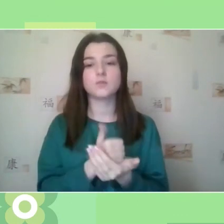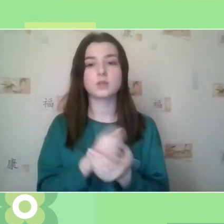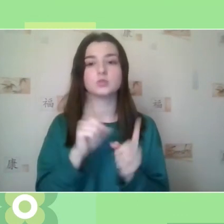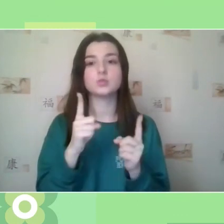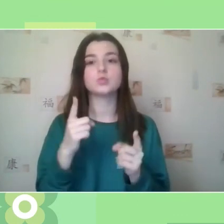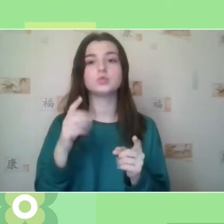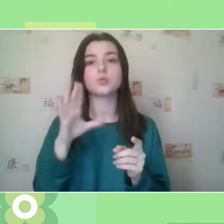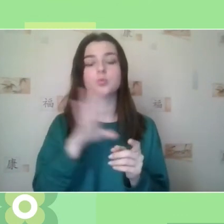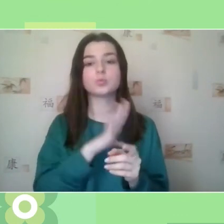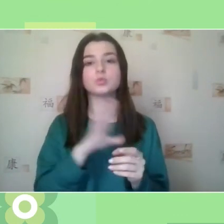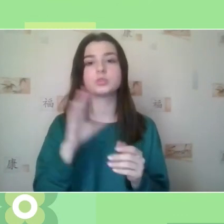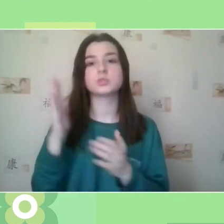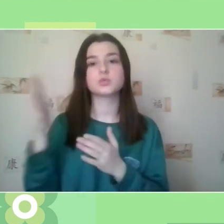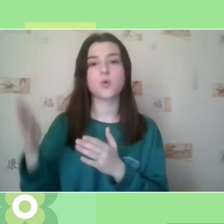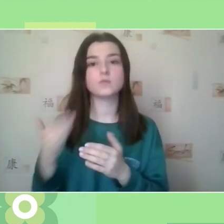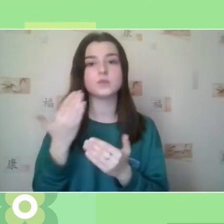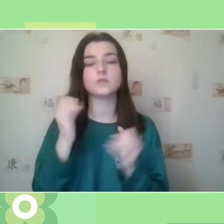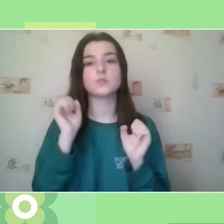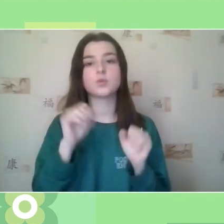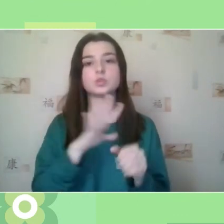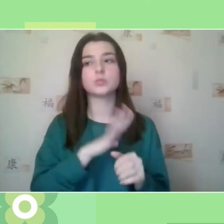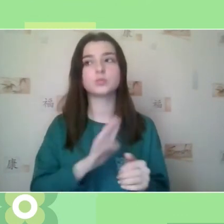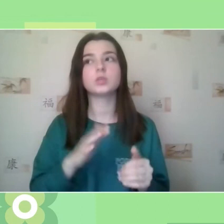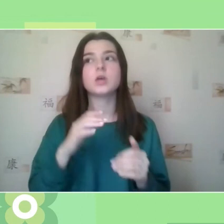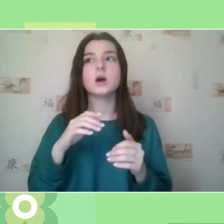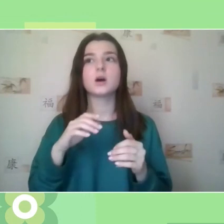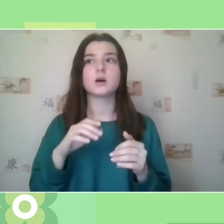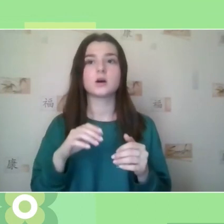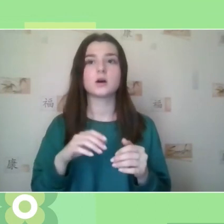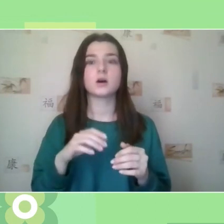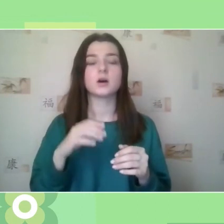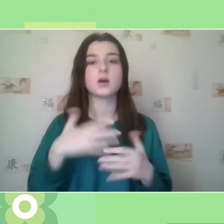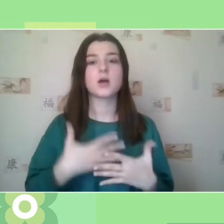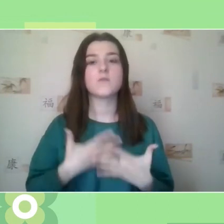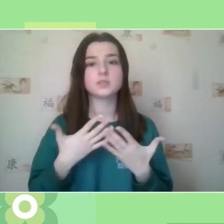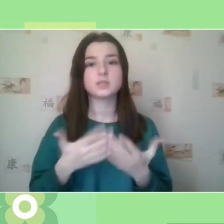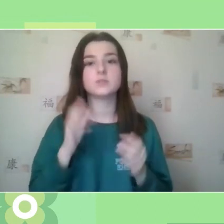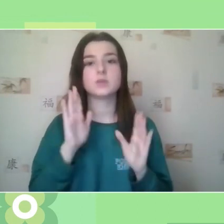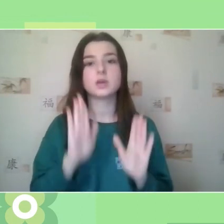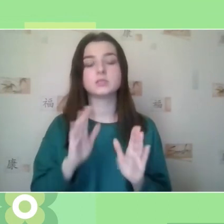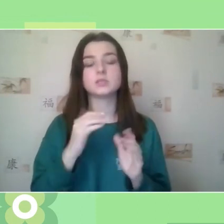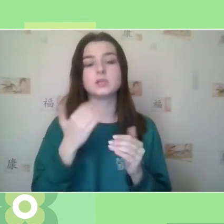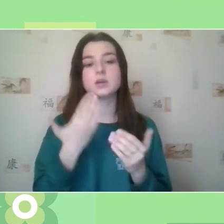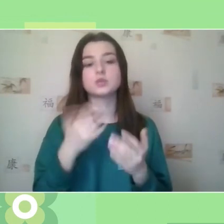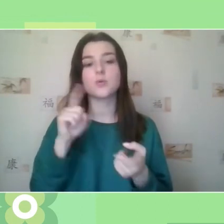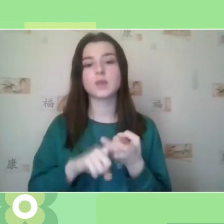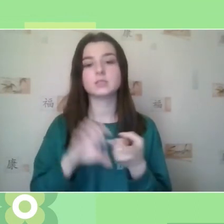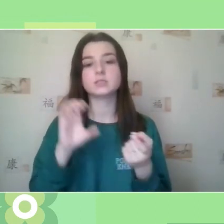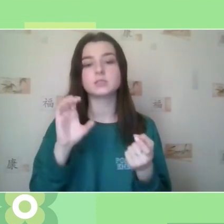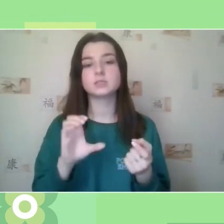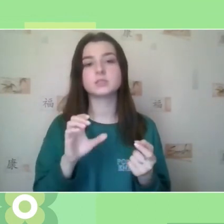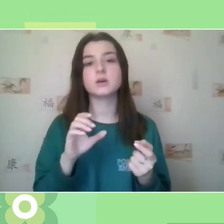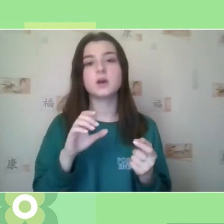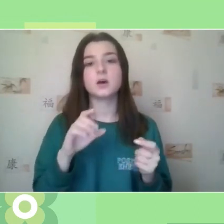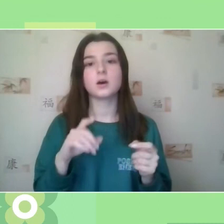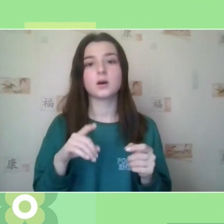будучи ззовні, ви можете бути ефективними виключно в ситуаціях, коли пов'язано з антикорупційними моментами, а виключно в